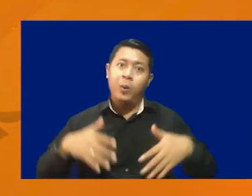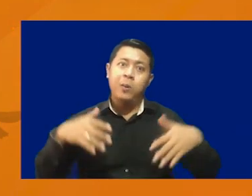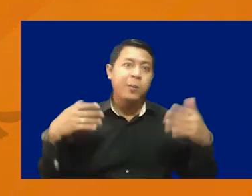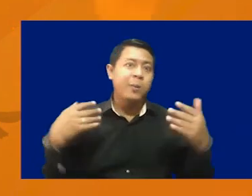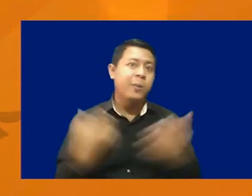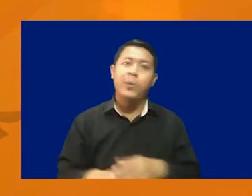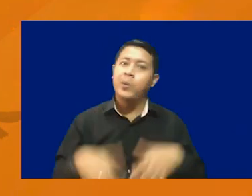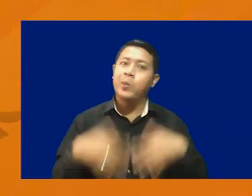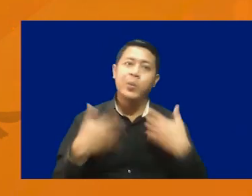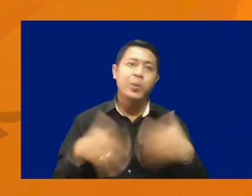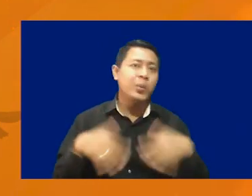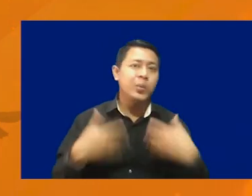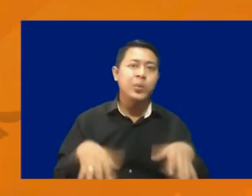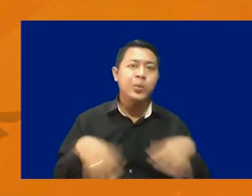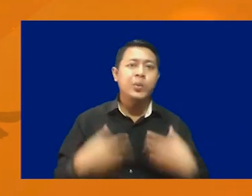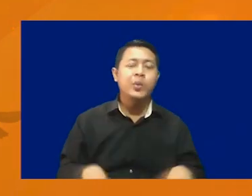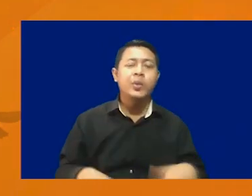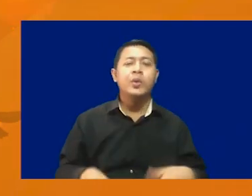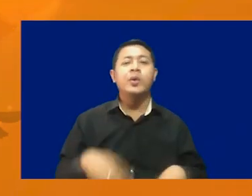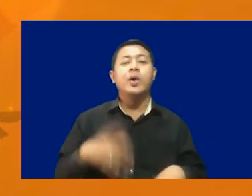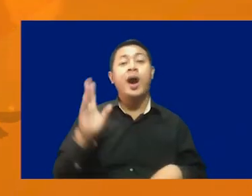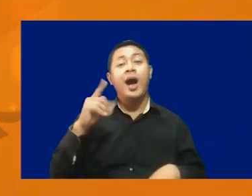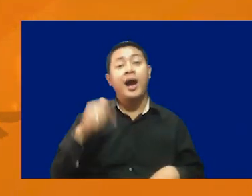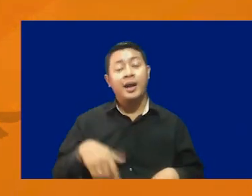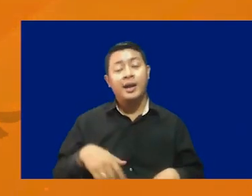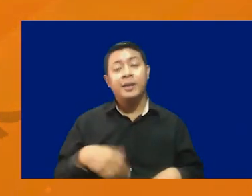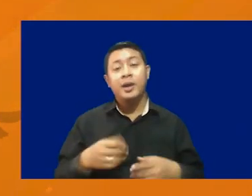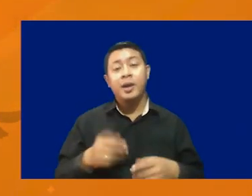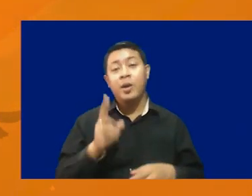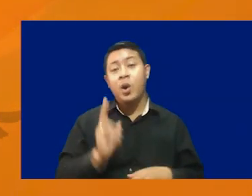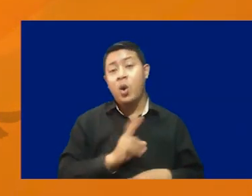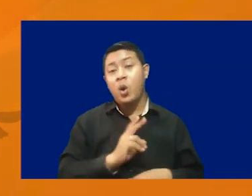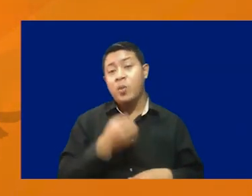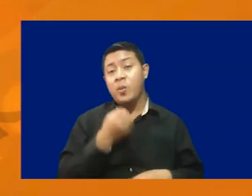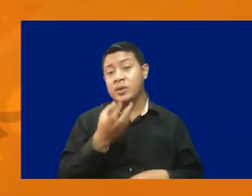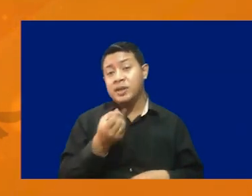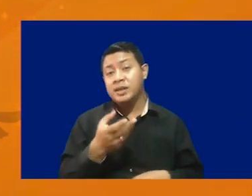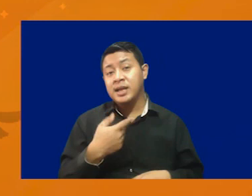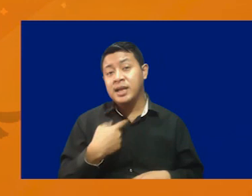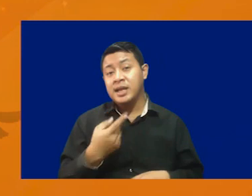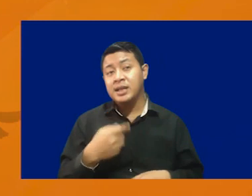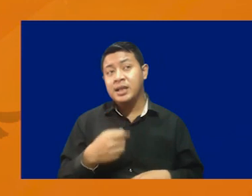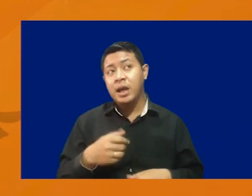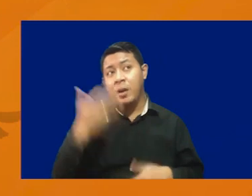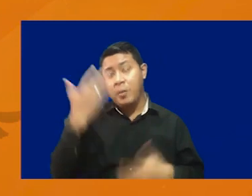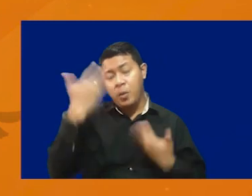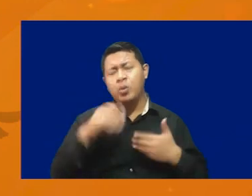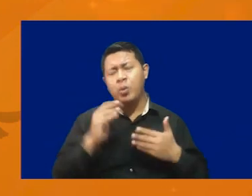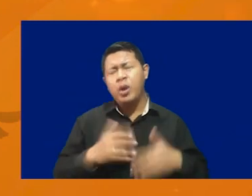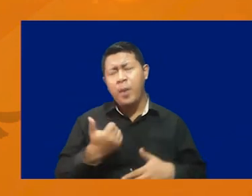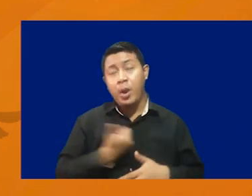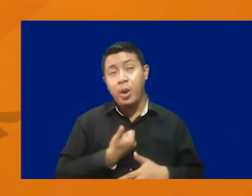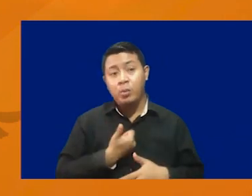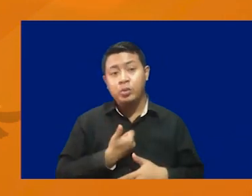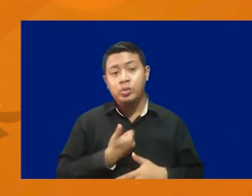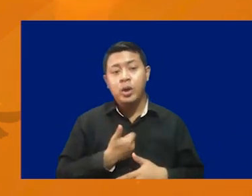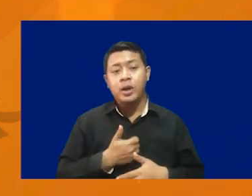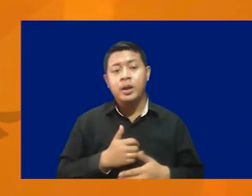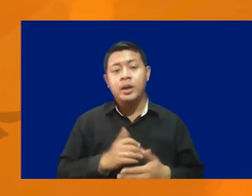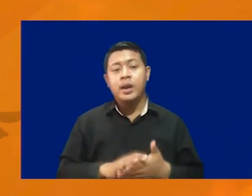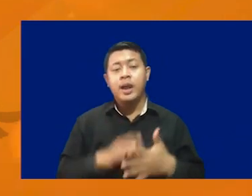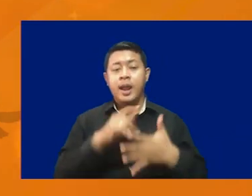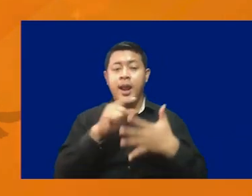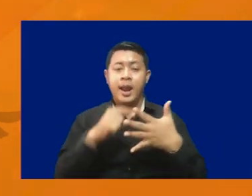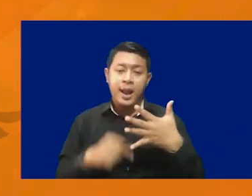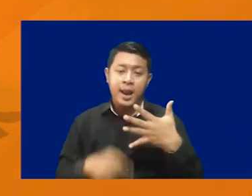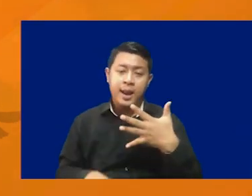sharingnya. Luar biasa ya saudara-saudari semua untuk materi hari ini. Bagaimana Romo menjelaskan bahwa kita sebagai manusia punya